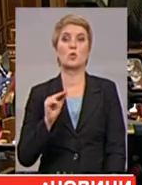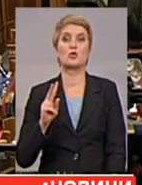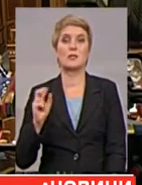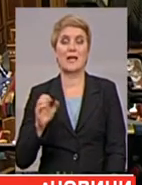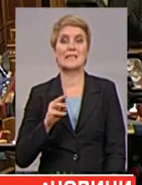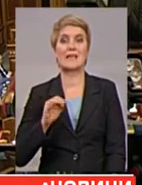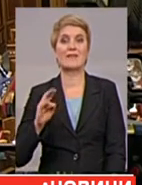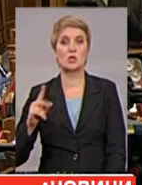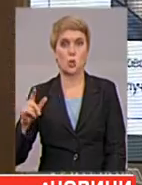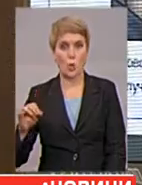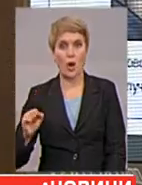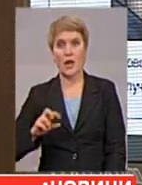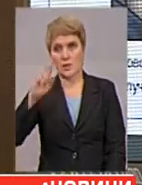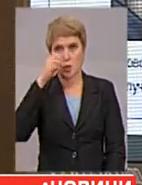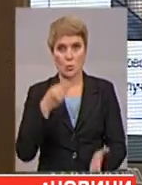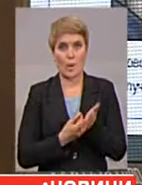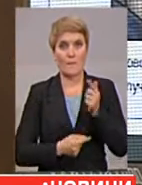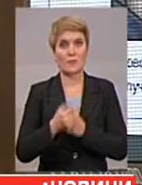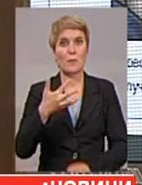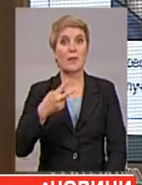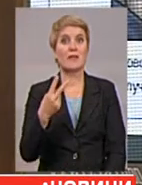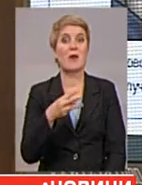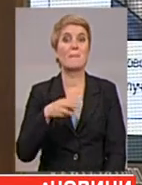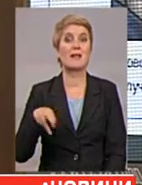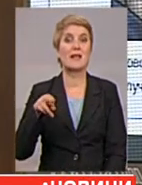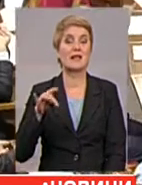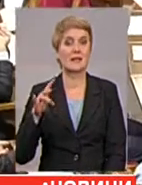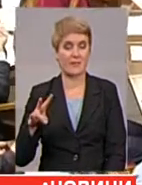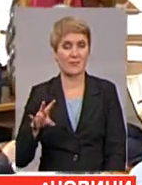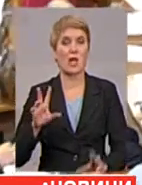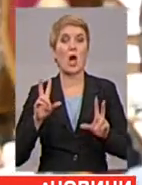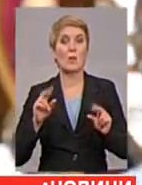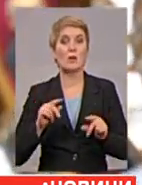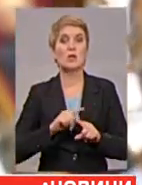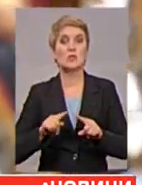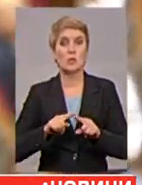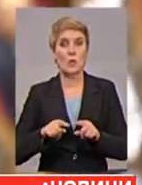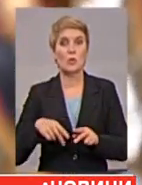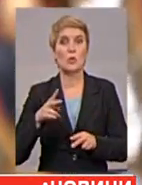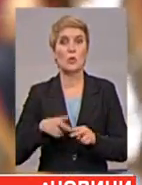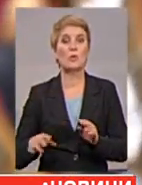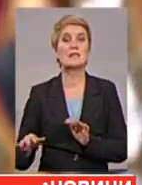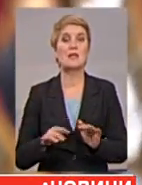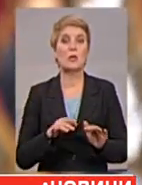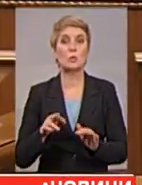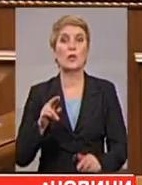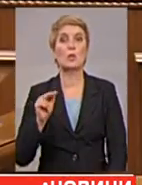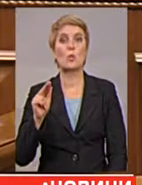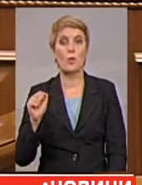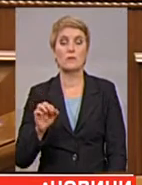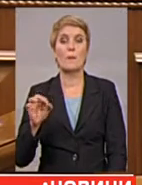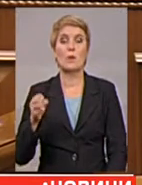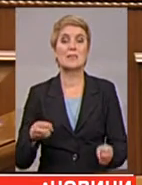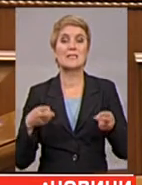бюджету Генпрокуратура повернула 52 мільярди гривень. І проанонсував, що невдовзі до суду скерують справу Януковича про злочини на Майдані. Право